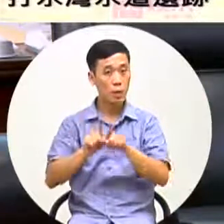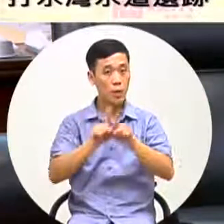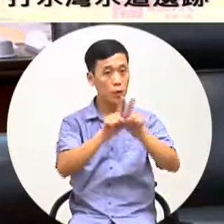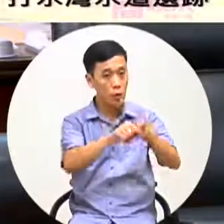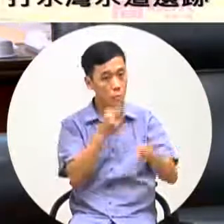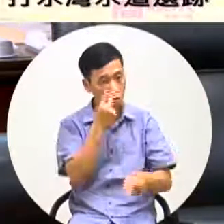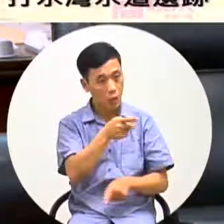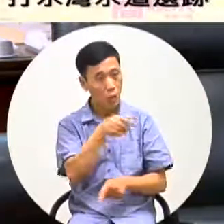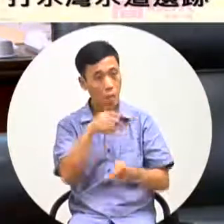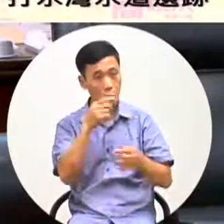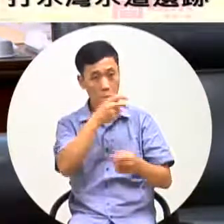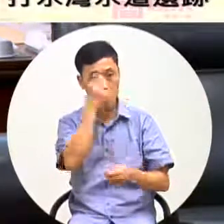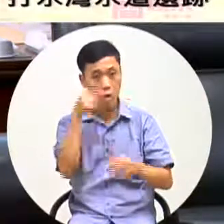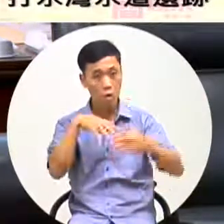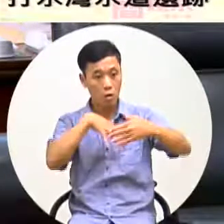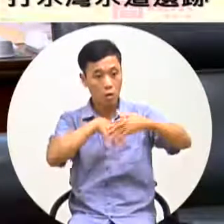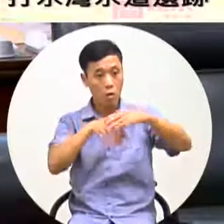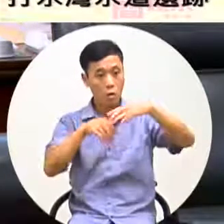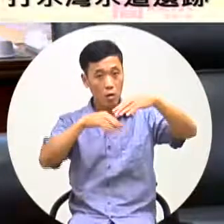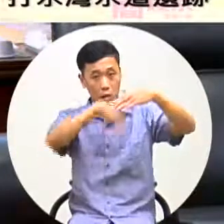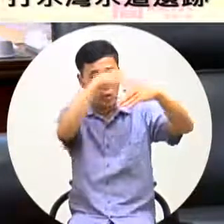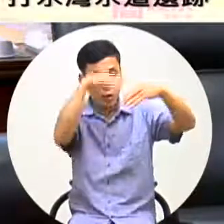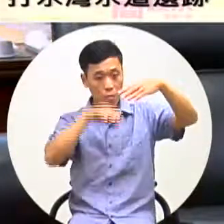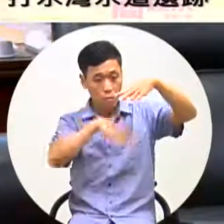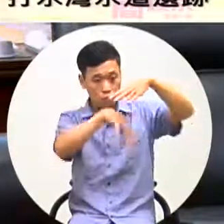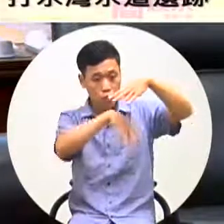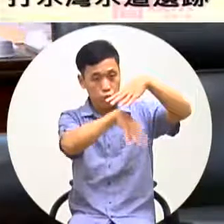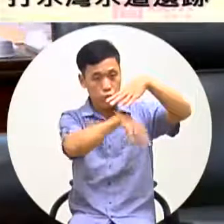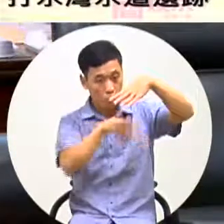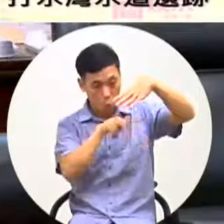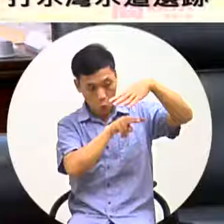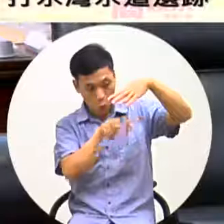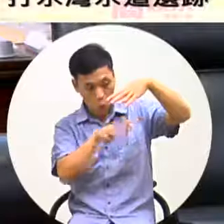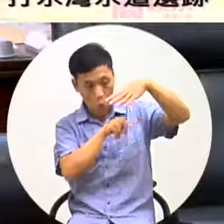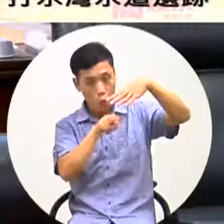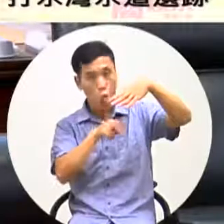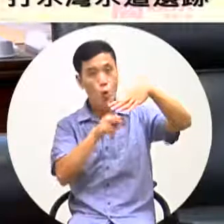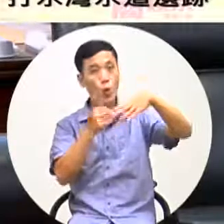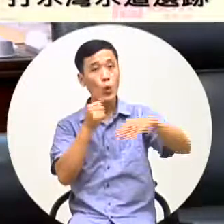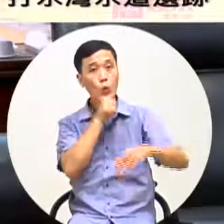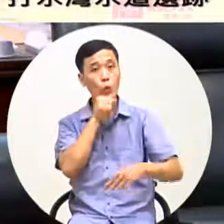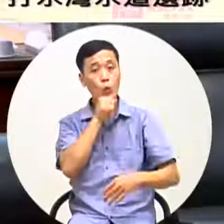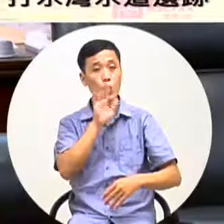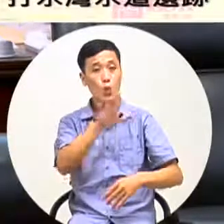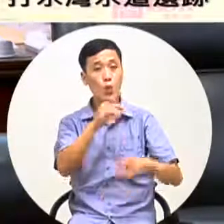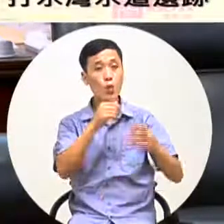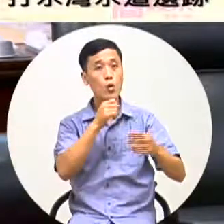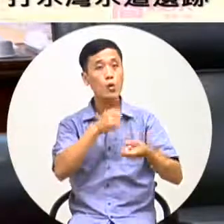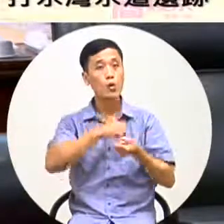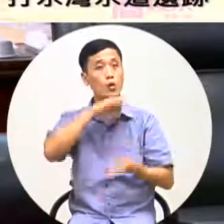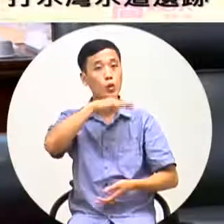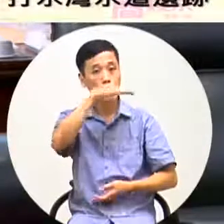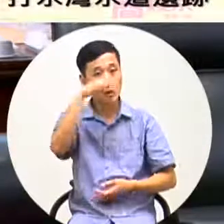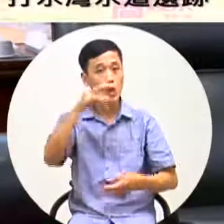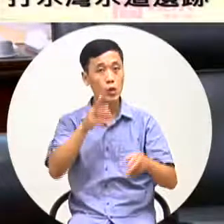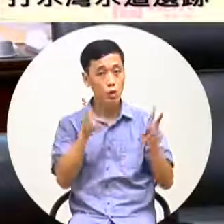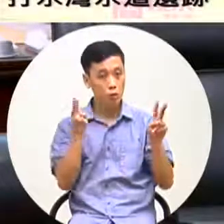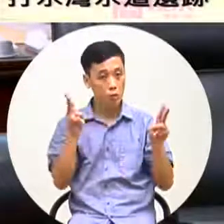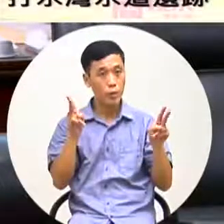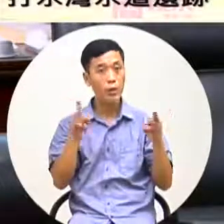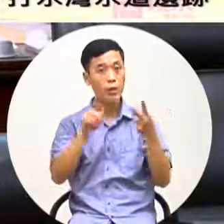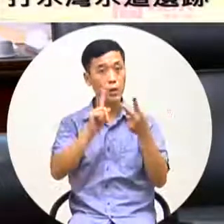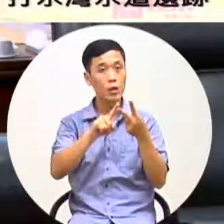丰富，有一些属于寿山那边的一些潮蟹，然后一些简单来说一些生物都